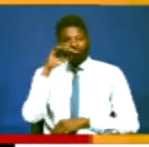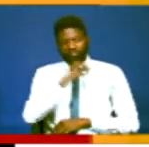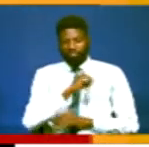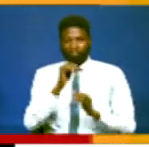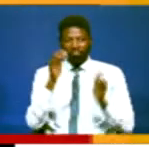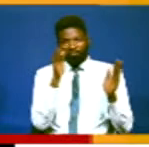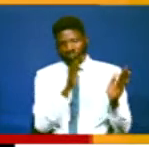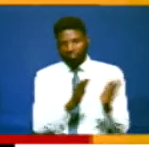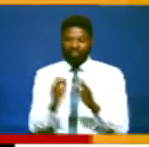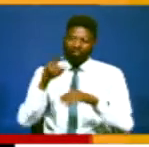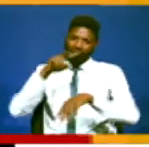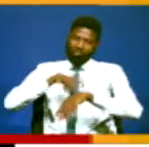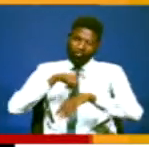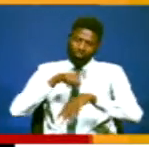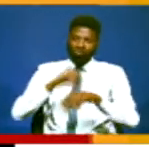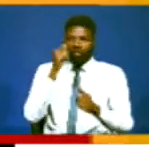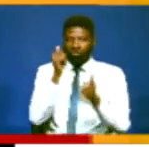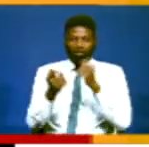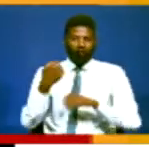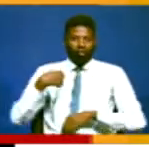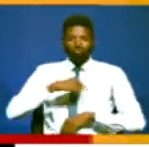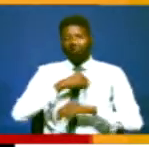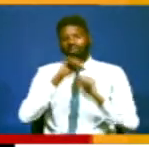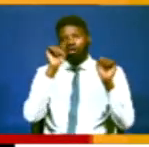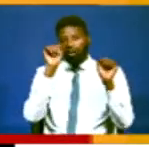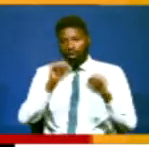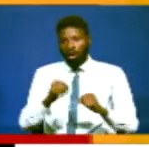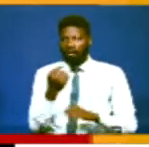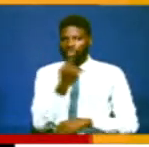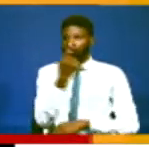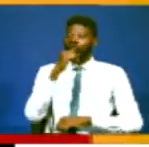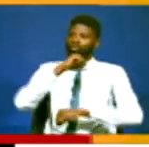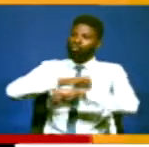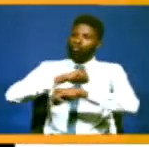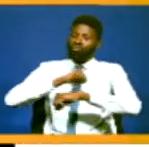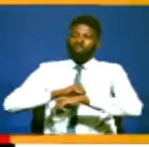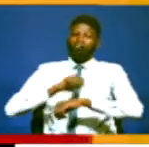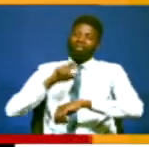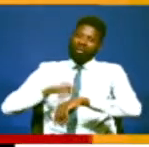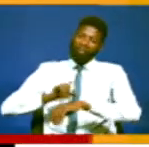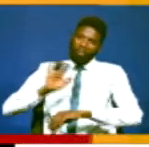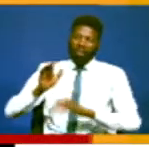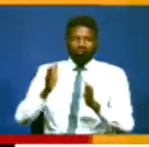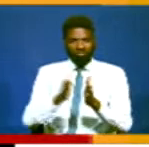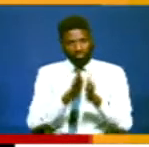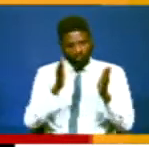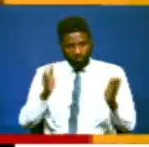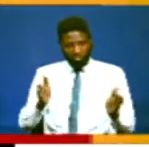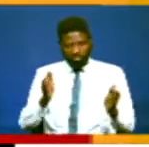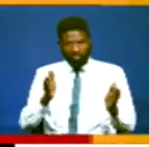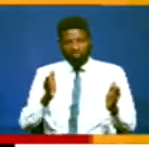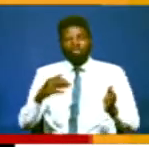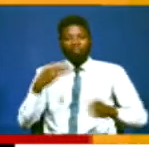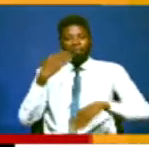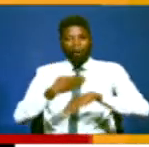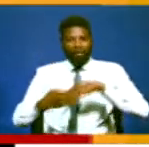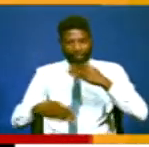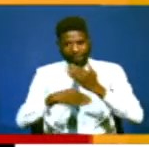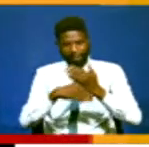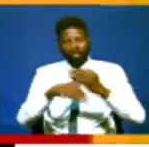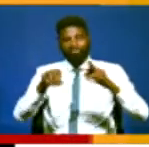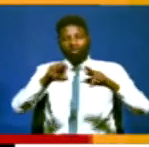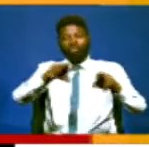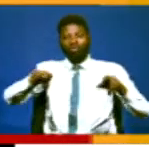wakati fulani tunapaswa tu kila shule ipewe grace period, muda fulani wa kujenga maabara. Shule zote nchini